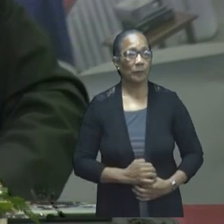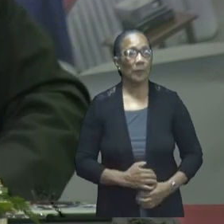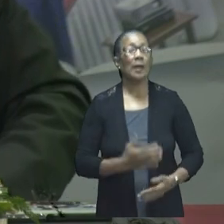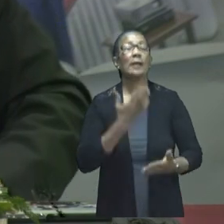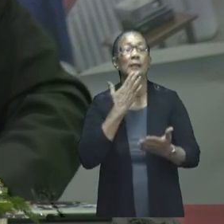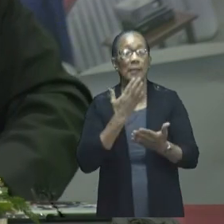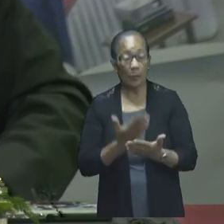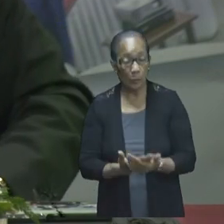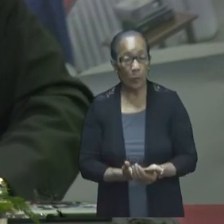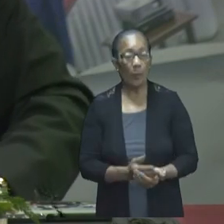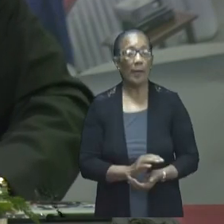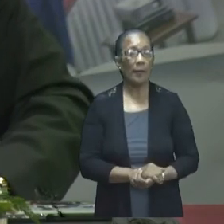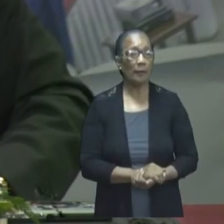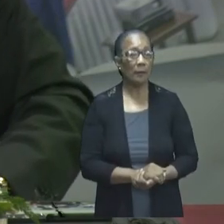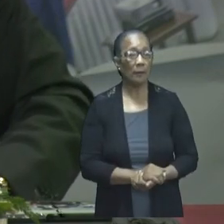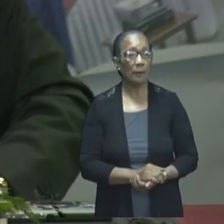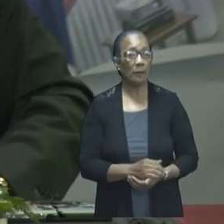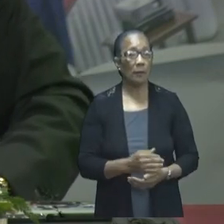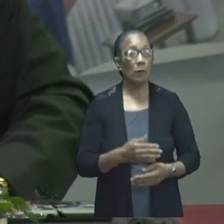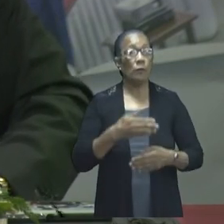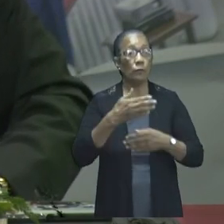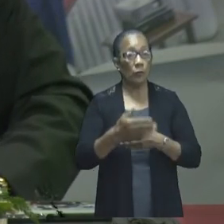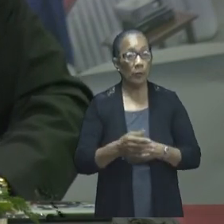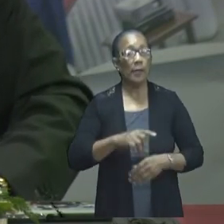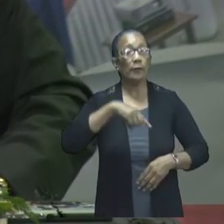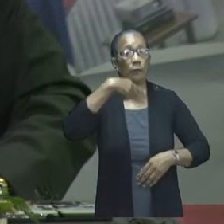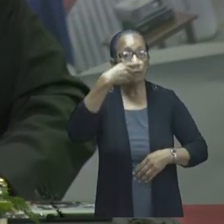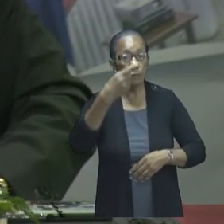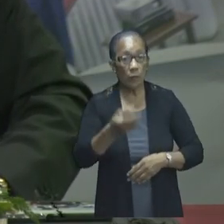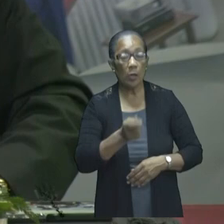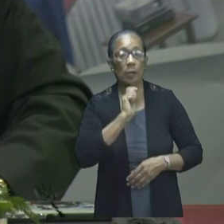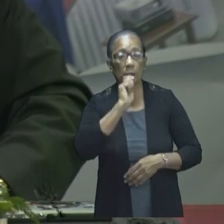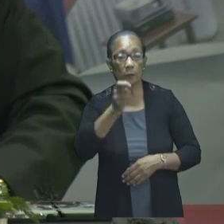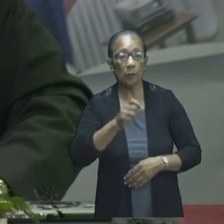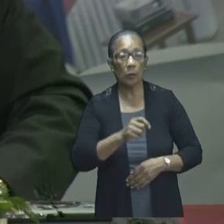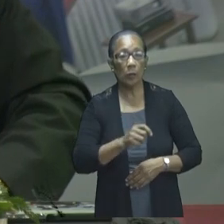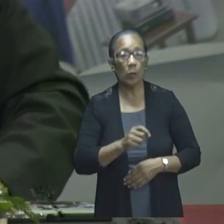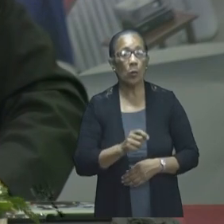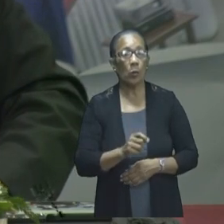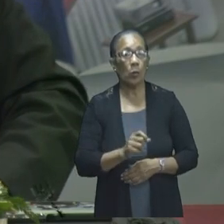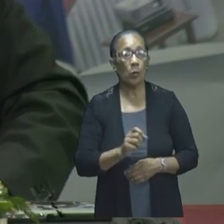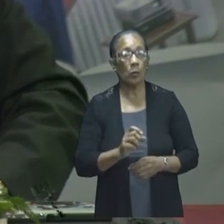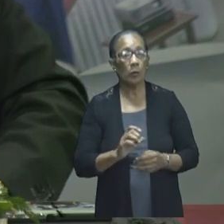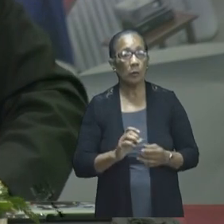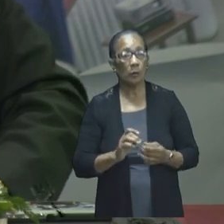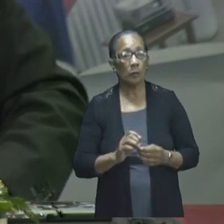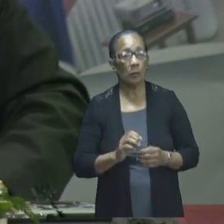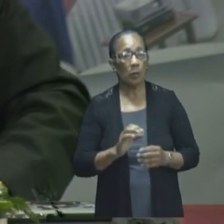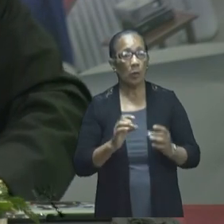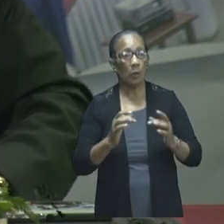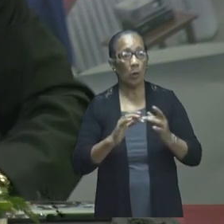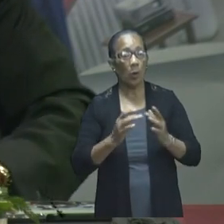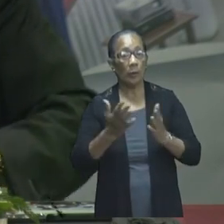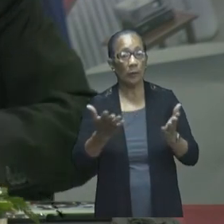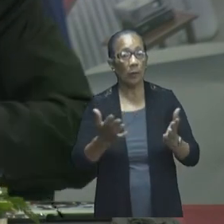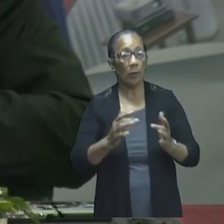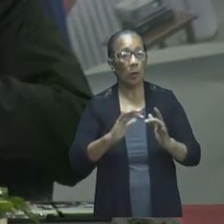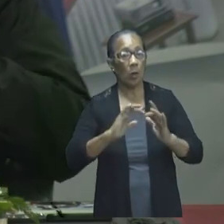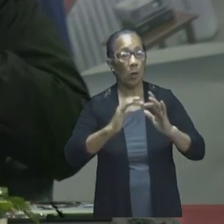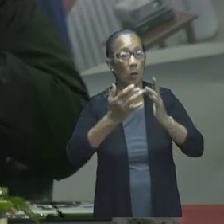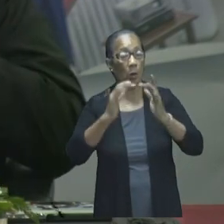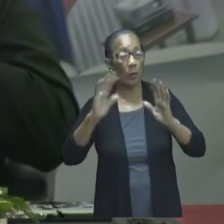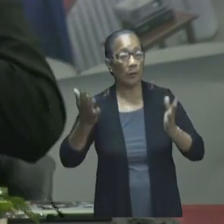dank u wel om alvorens de volgende spreker had ook online nemen collega's of van u mee roadie